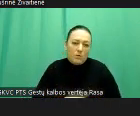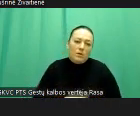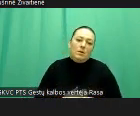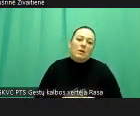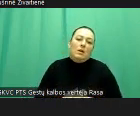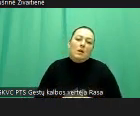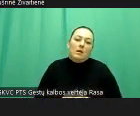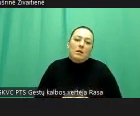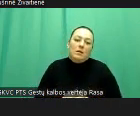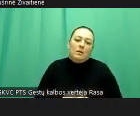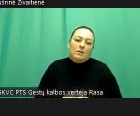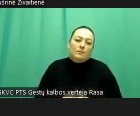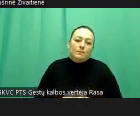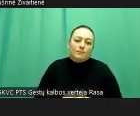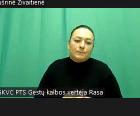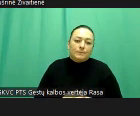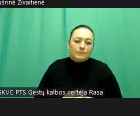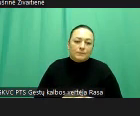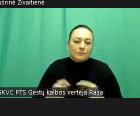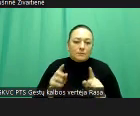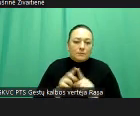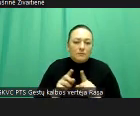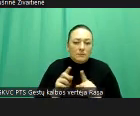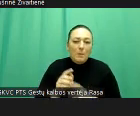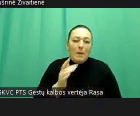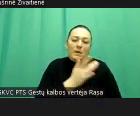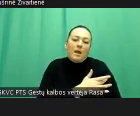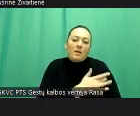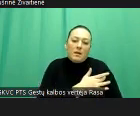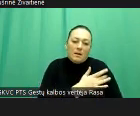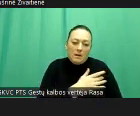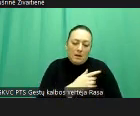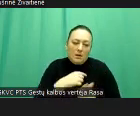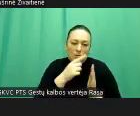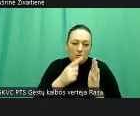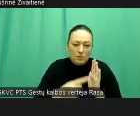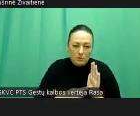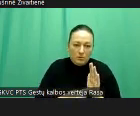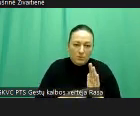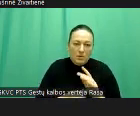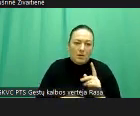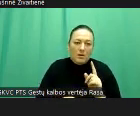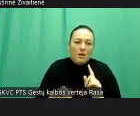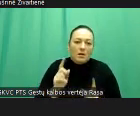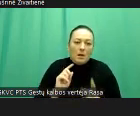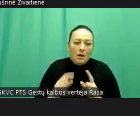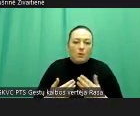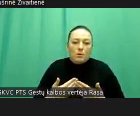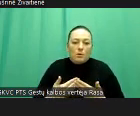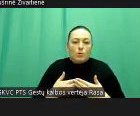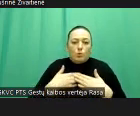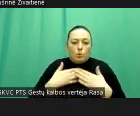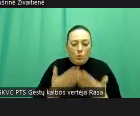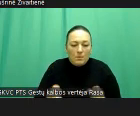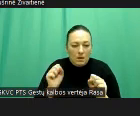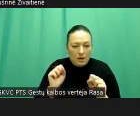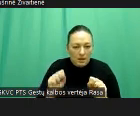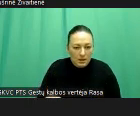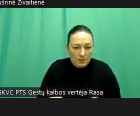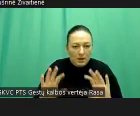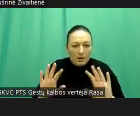perdirbimo dalykai, taip pat energetikos klausimai. Ir jeigu tik suteikiama galimybė kažkaip